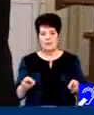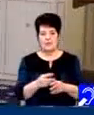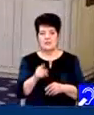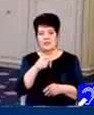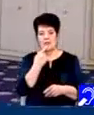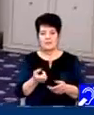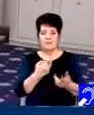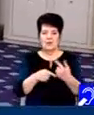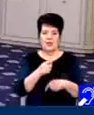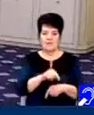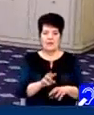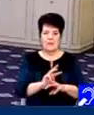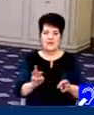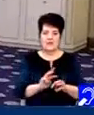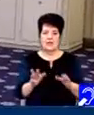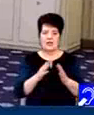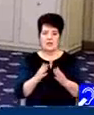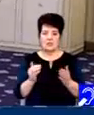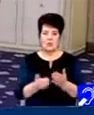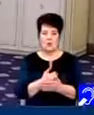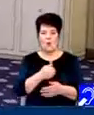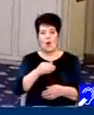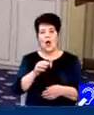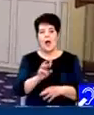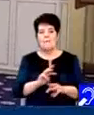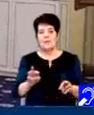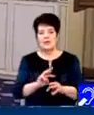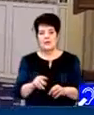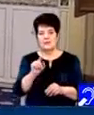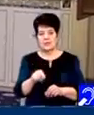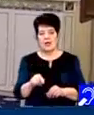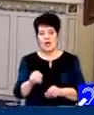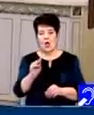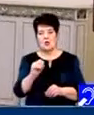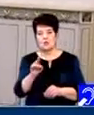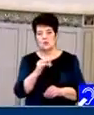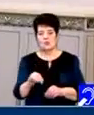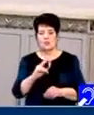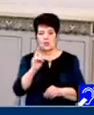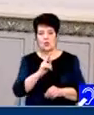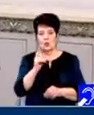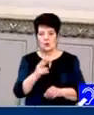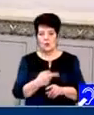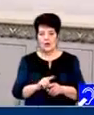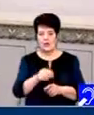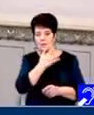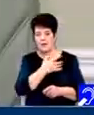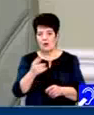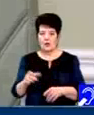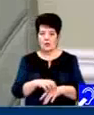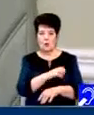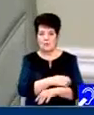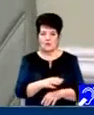că revine la minister ca acasă. Noul ministru al Justiției a mai exercitat această funcție timp de 2 ani în perioada